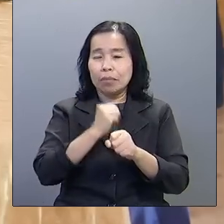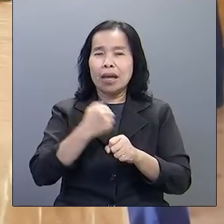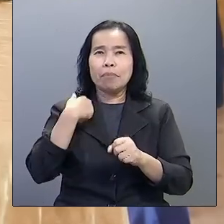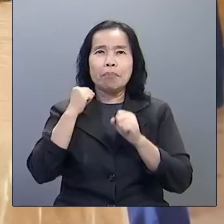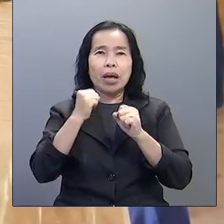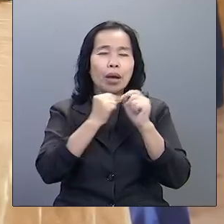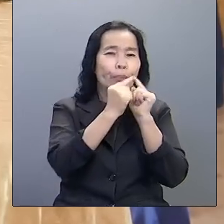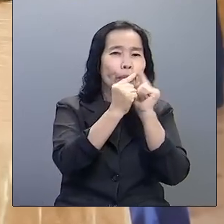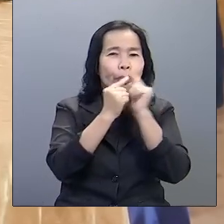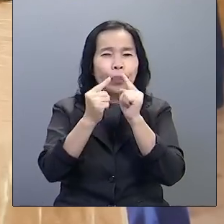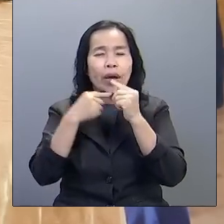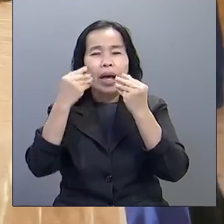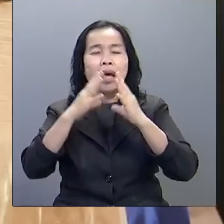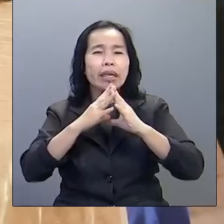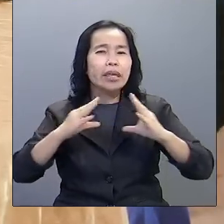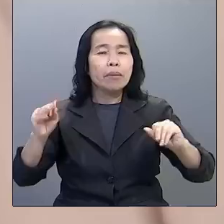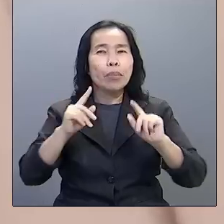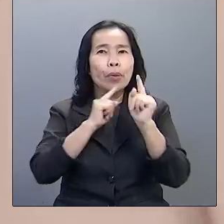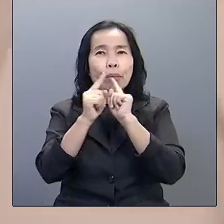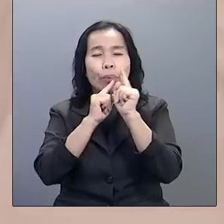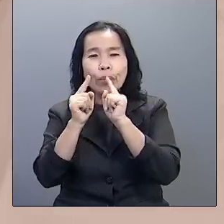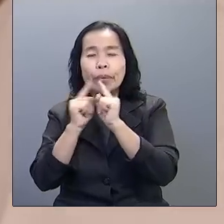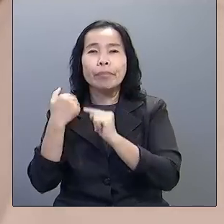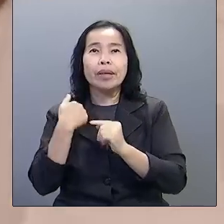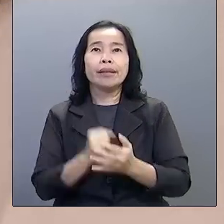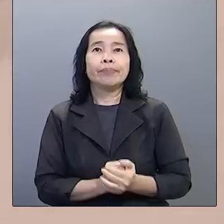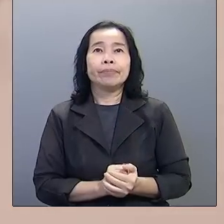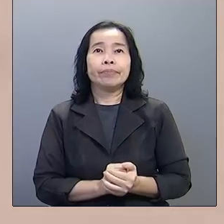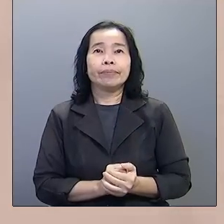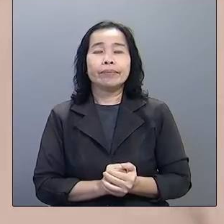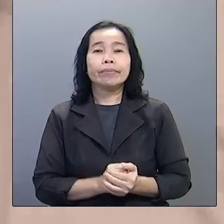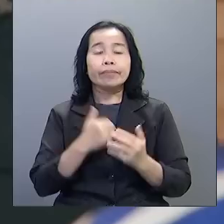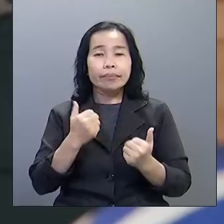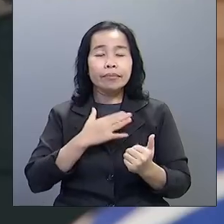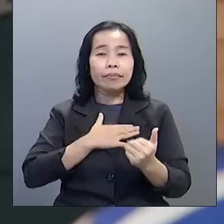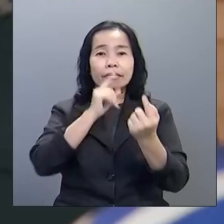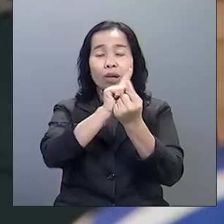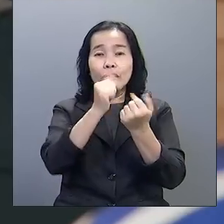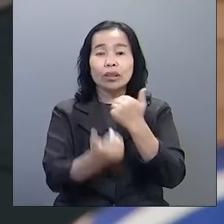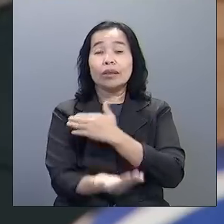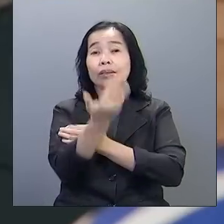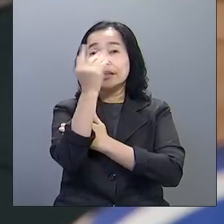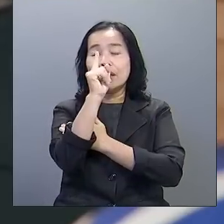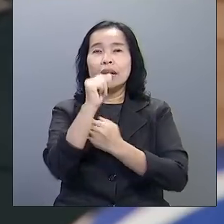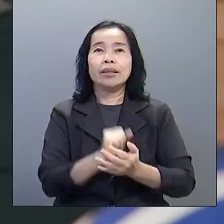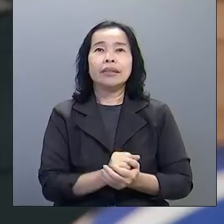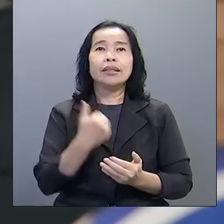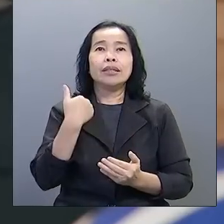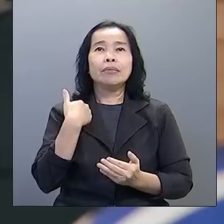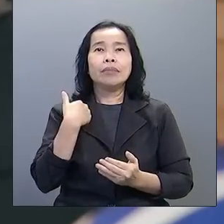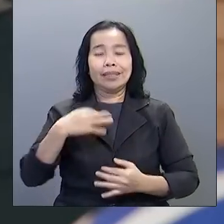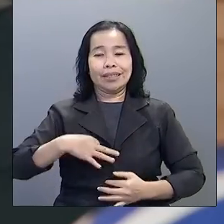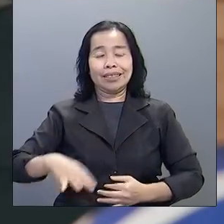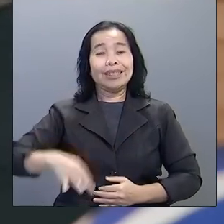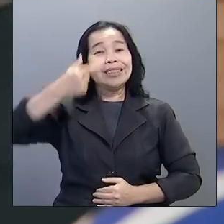ารพูดคุยด้วยกันอยู่ตลอดเวลาด้วยเช่นเดียวกันนะคะอีกหนึ่งเคสค่ะที่เราไปเจอนะคะในช่วงเช้าวันนี้เดินทางมาในชุดสีดำ